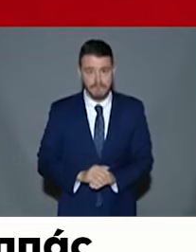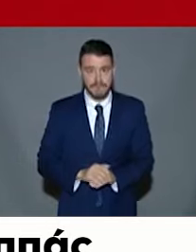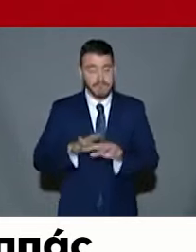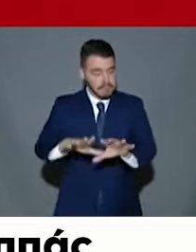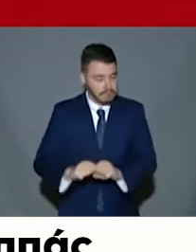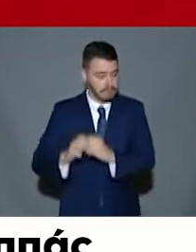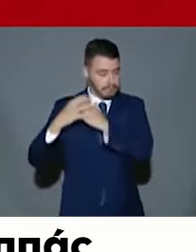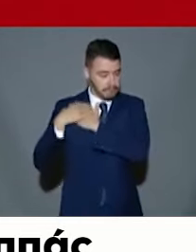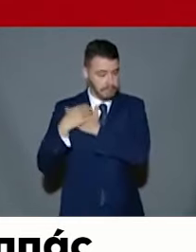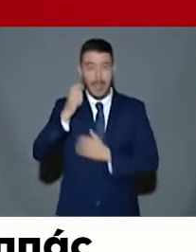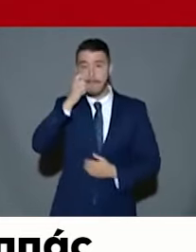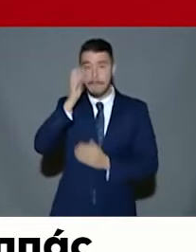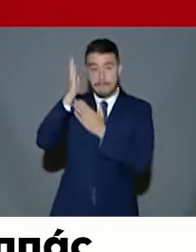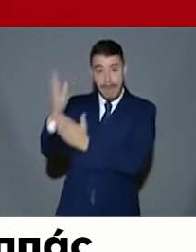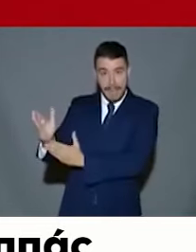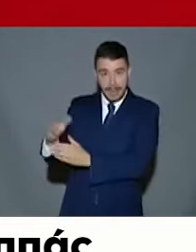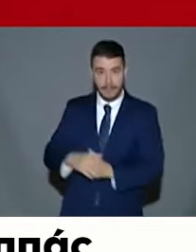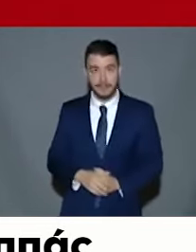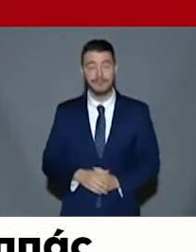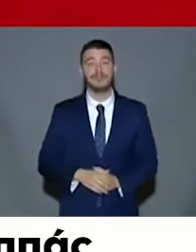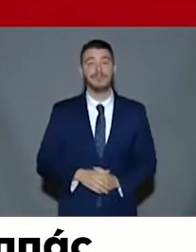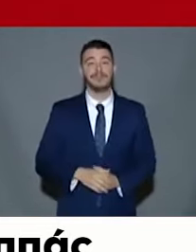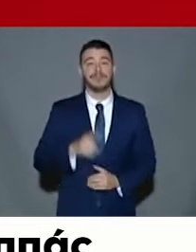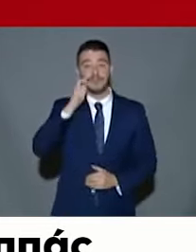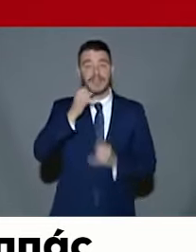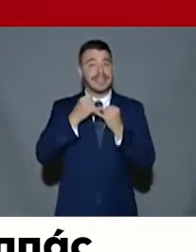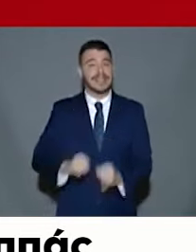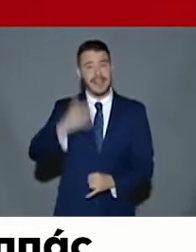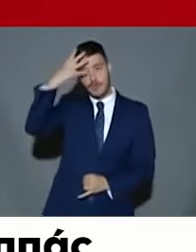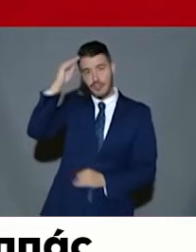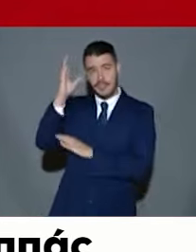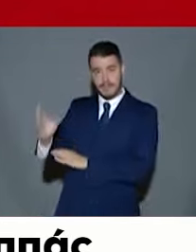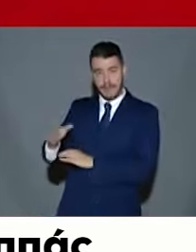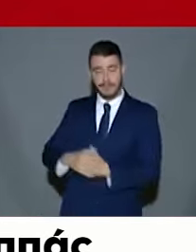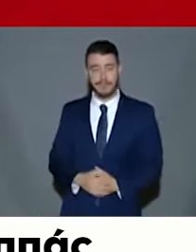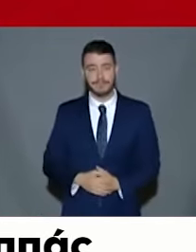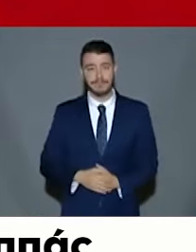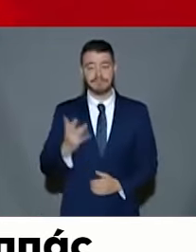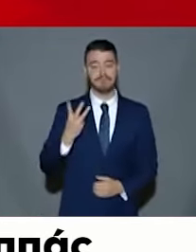μαζί τους στο παρασκήνιο, δήλωσαν ευνηδιασμένοι με την πρωτοβουλία Τσίπρα, ο οποίος